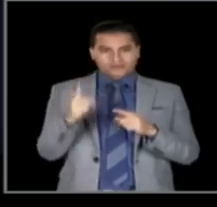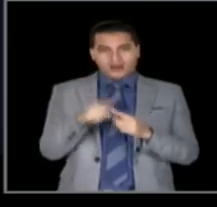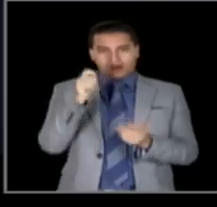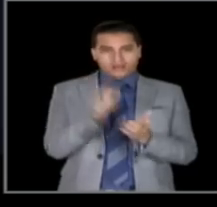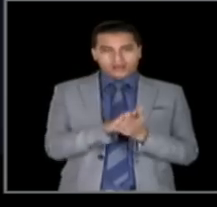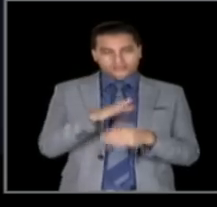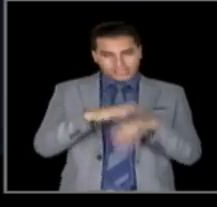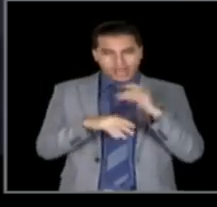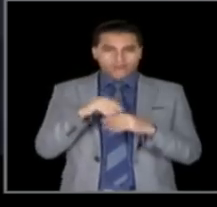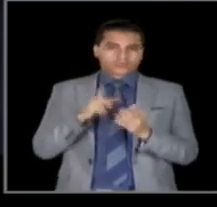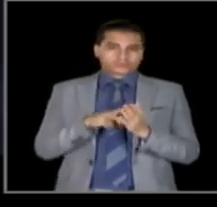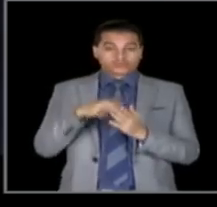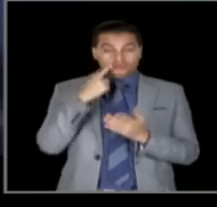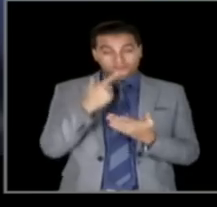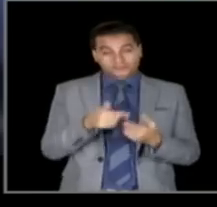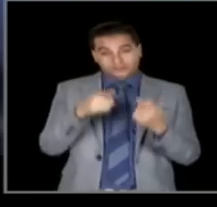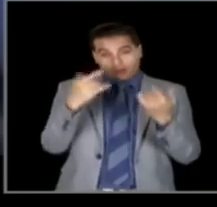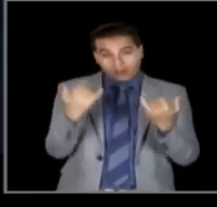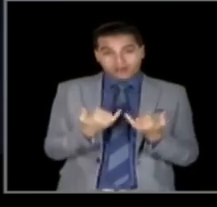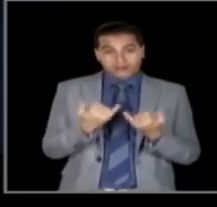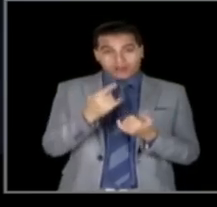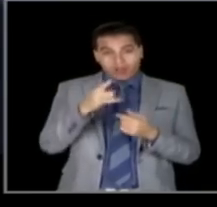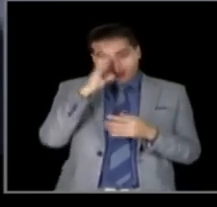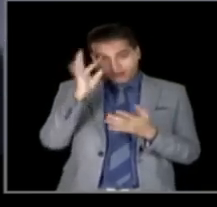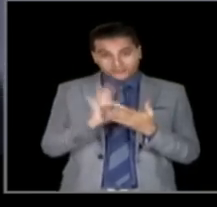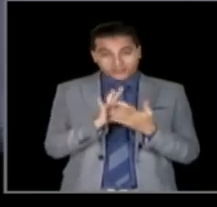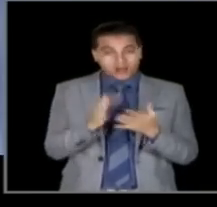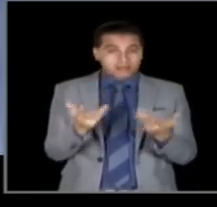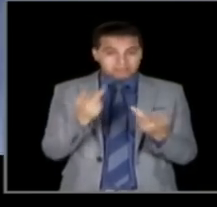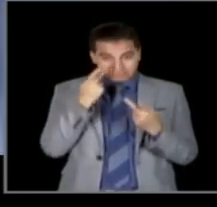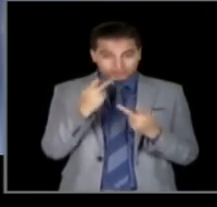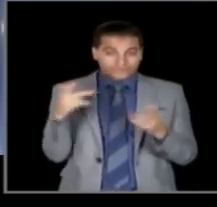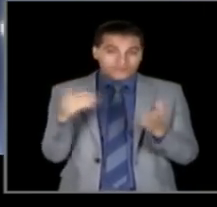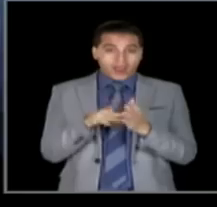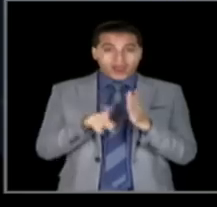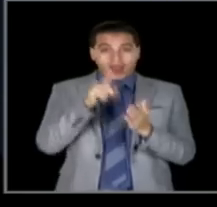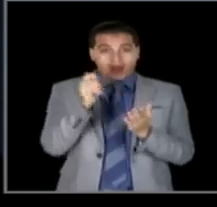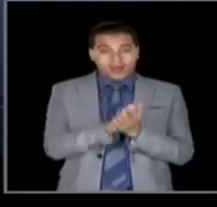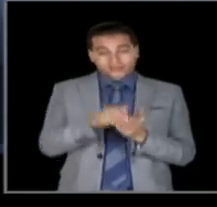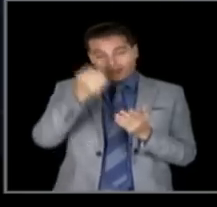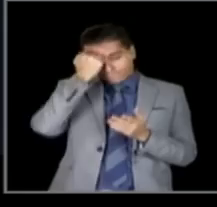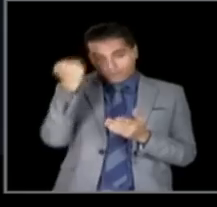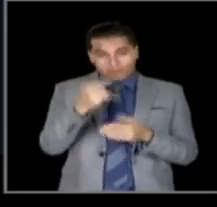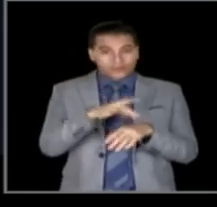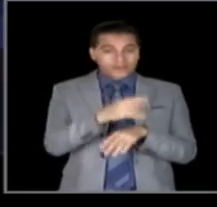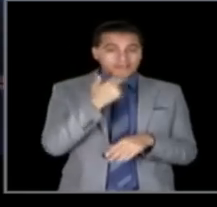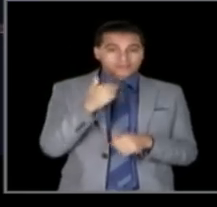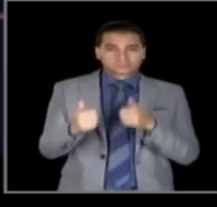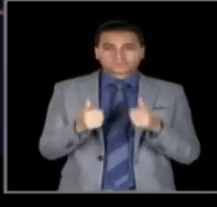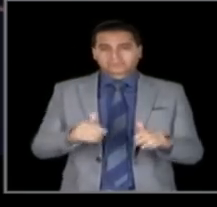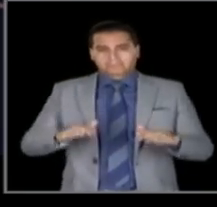الحظ. خلينا نشوف إيه اللي هيحصل مع الفقرة الأخيرة، وكالعادة هنقول ألف مبروك، وكالعادة هنقول هارد